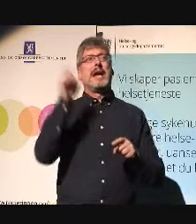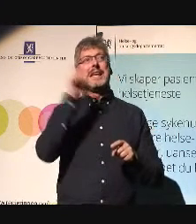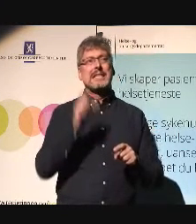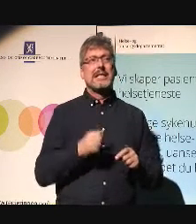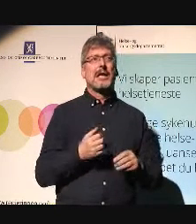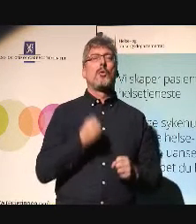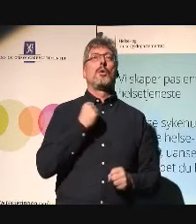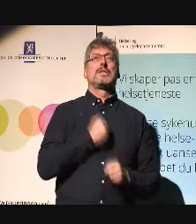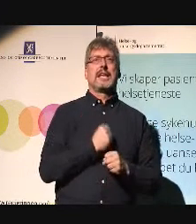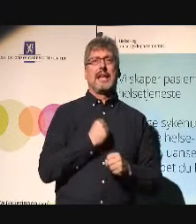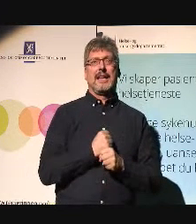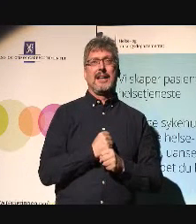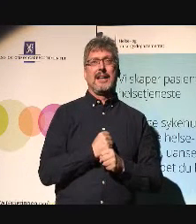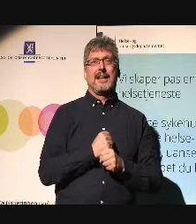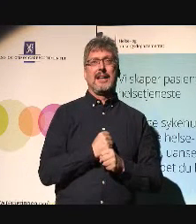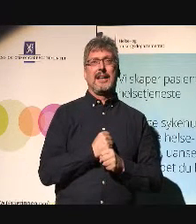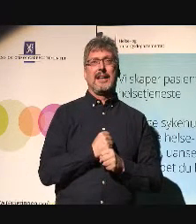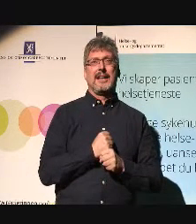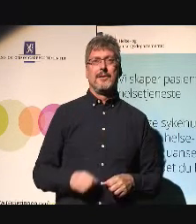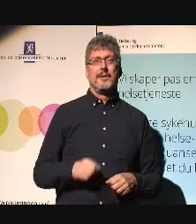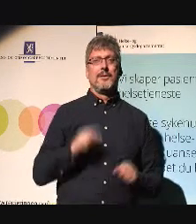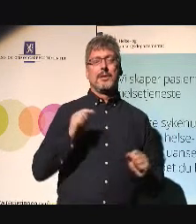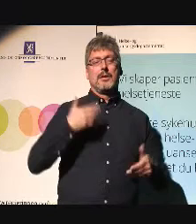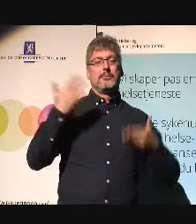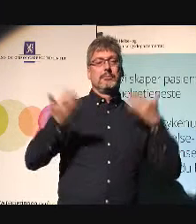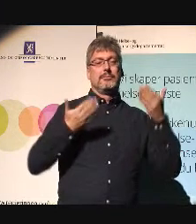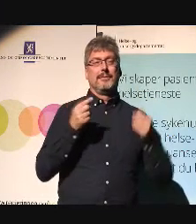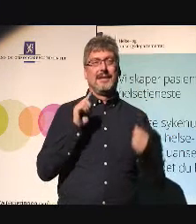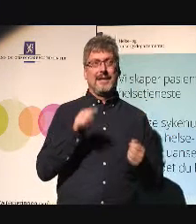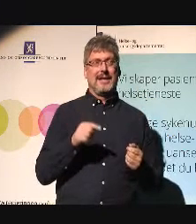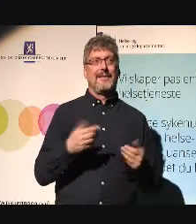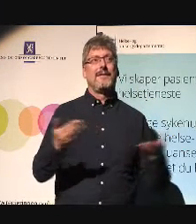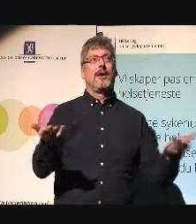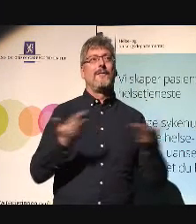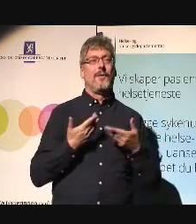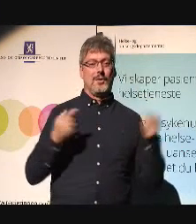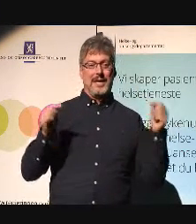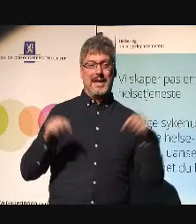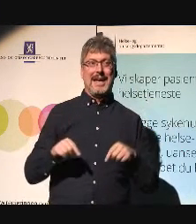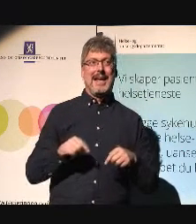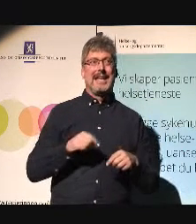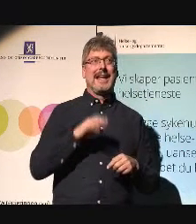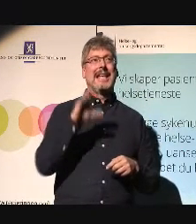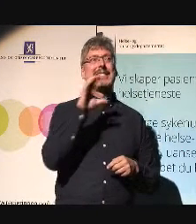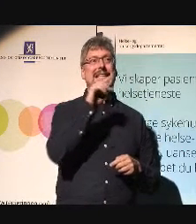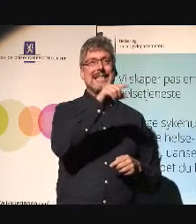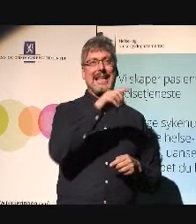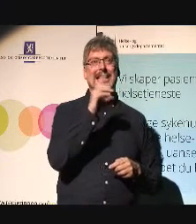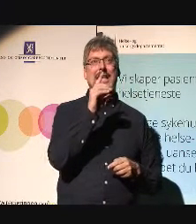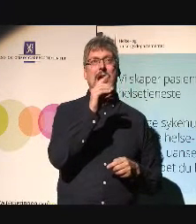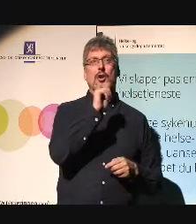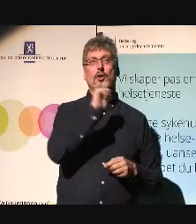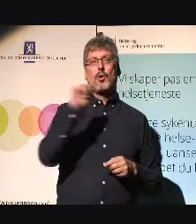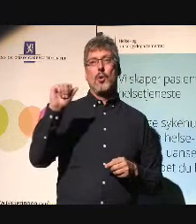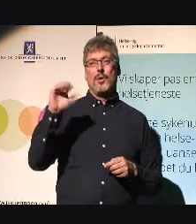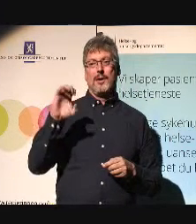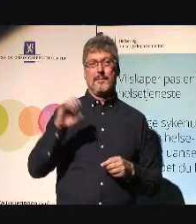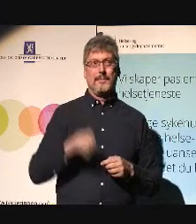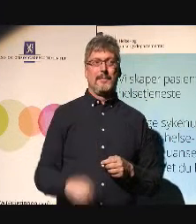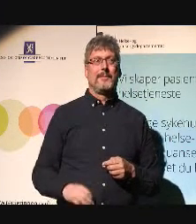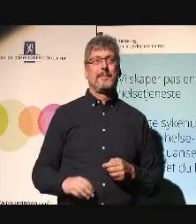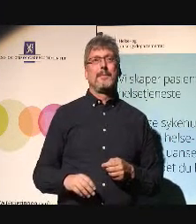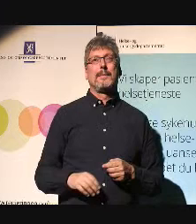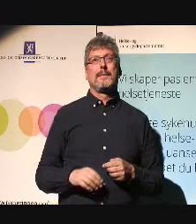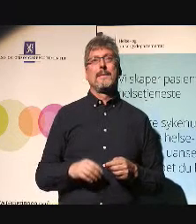sikkerhet. Og til å snakke til oss om det, så har vi fått hit Cecilie Daae, som